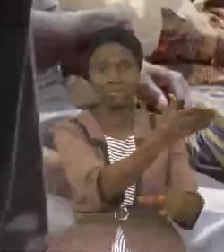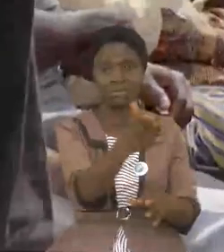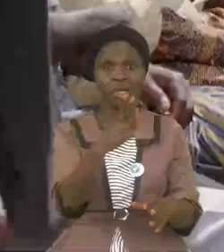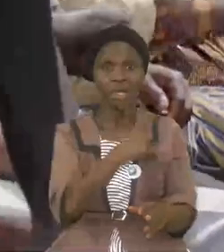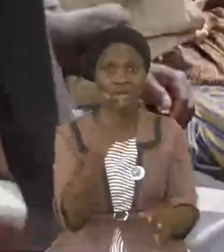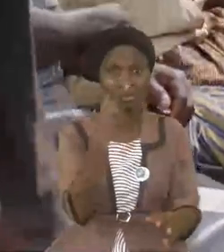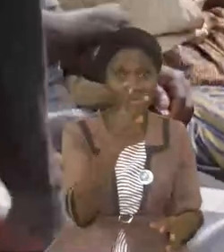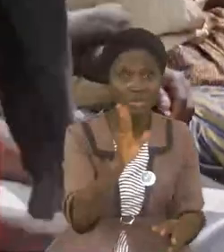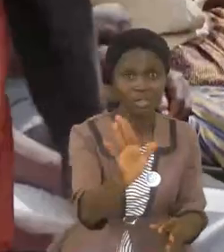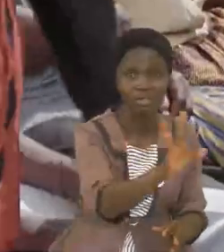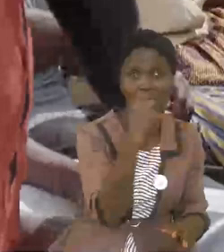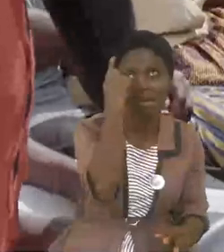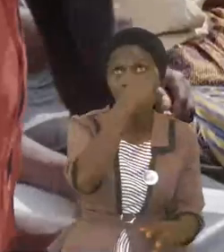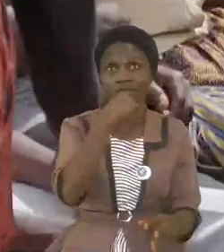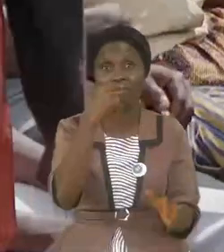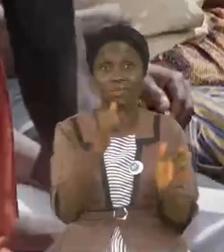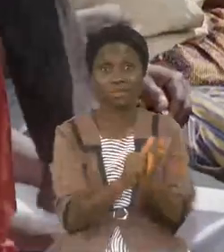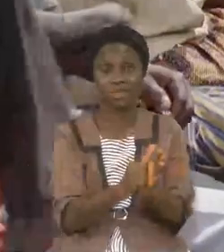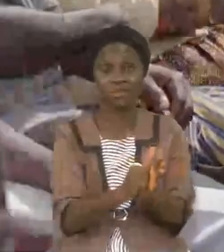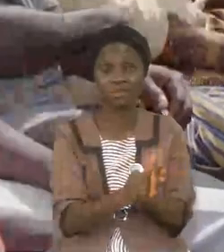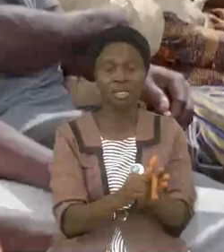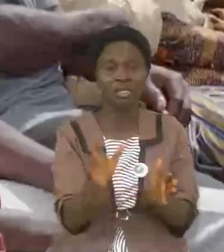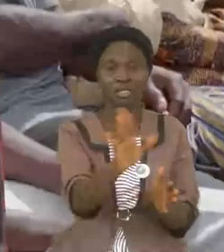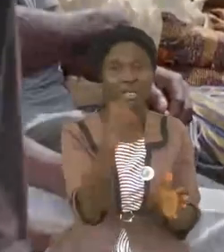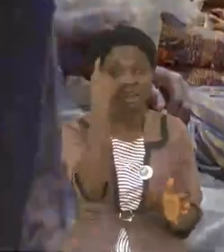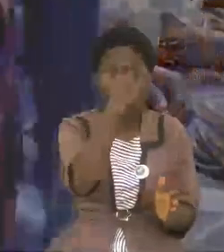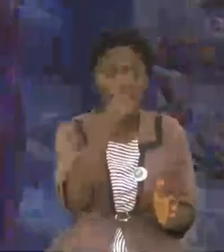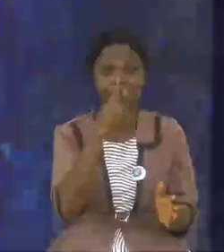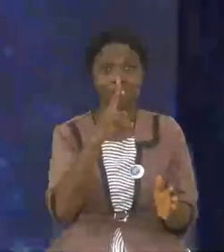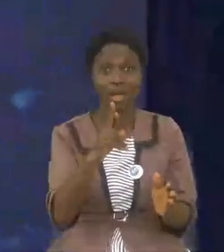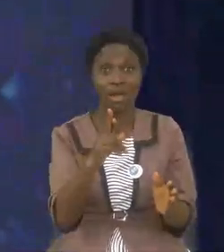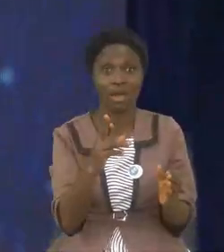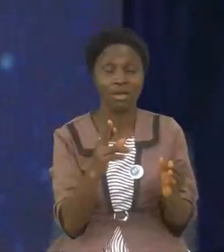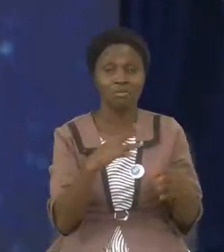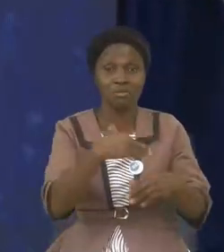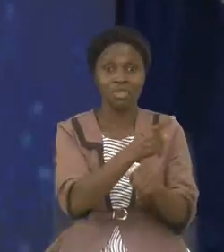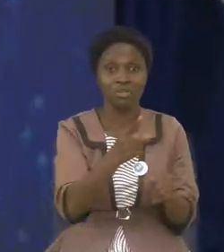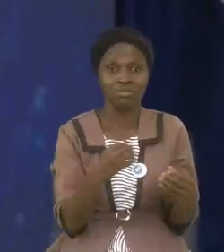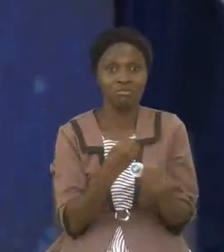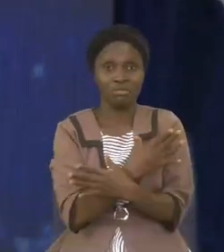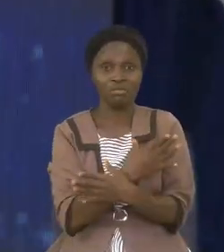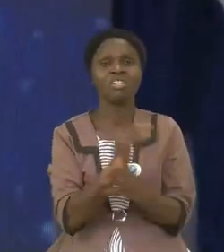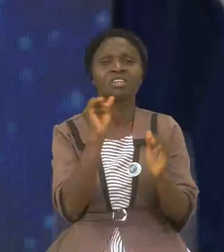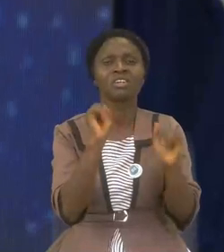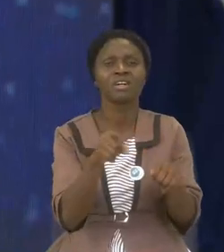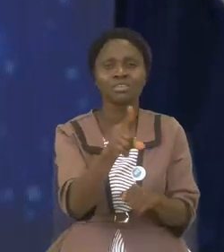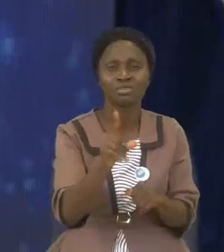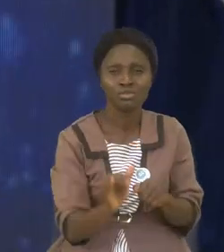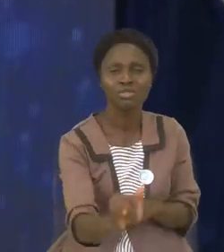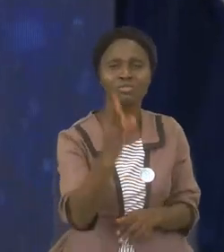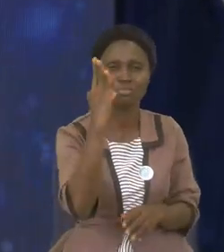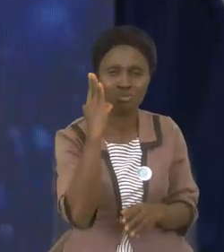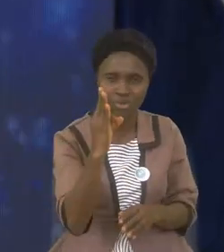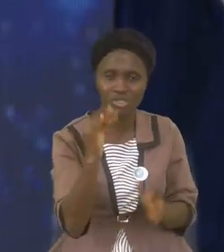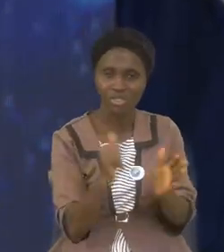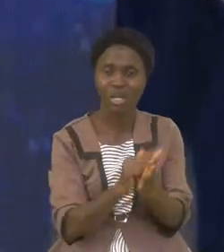lorsque tu vois ces gens-là qui terrifient et qui menacent, est-ce que tu seras en mesure de dire que toutes les